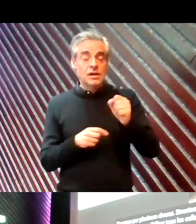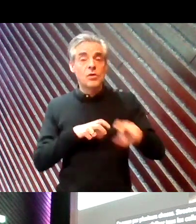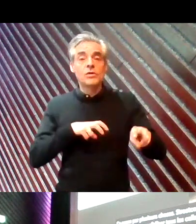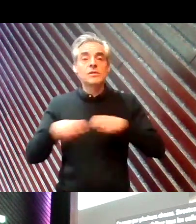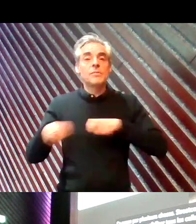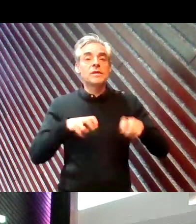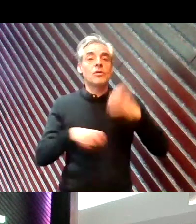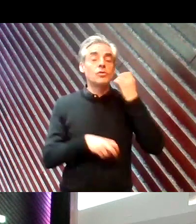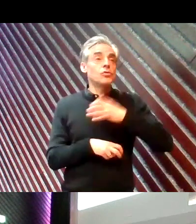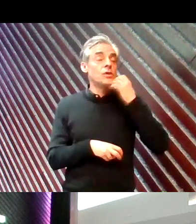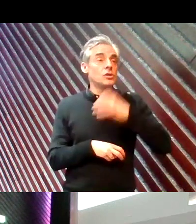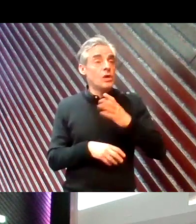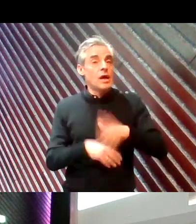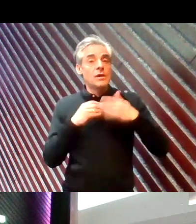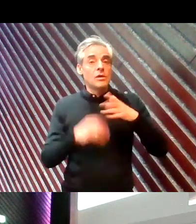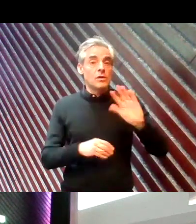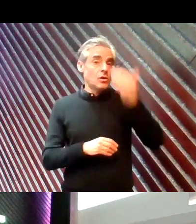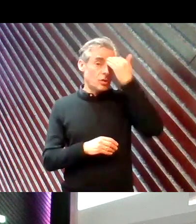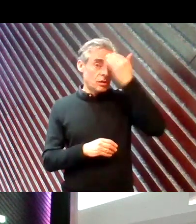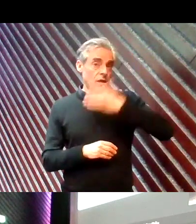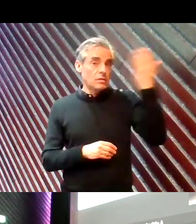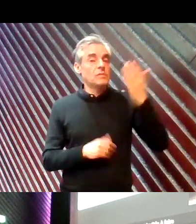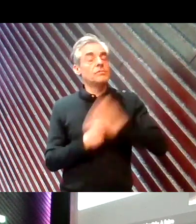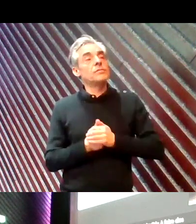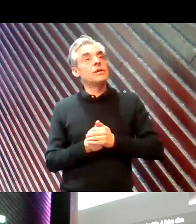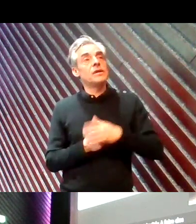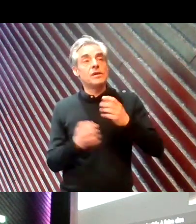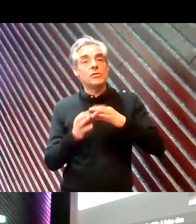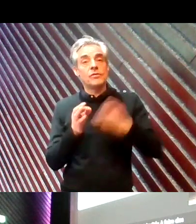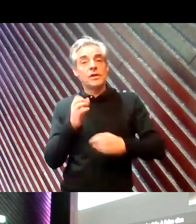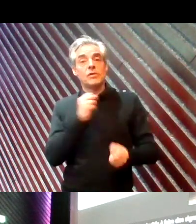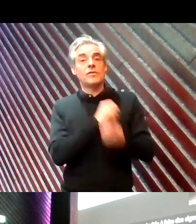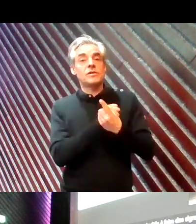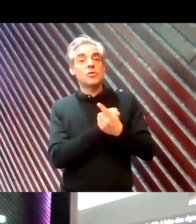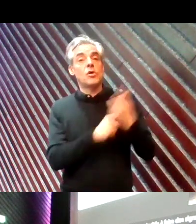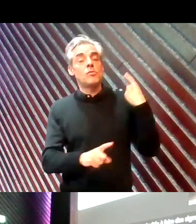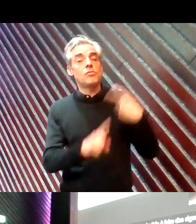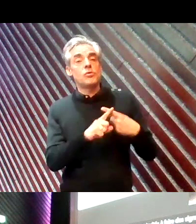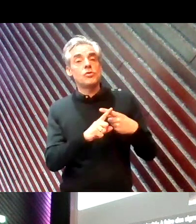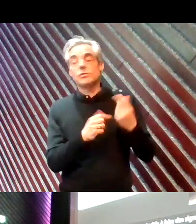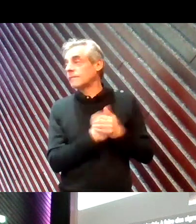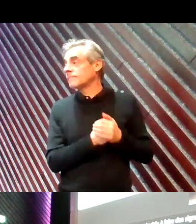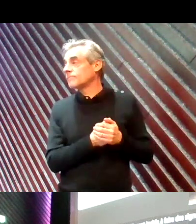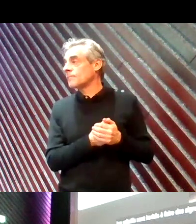déplacement quotidien. ça permet de faire connaître l'innovation mais également et surtout de